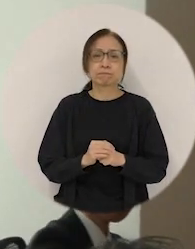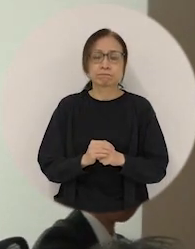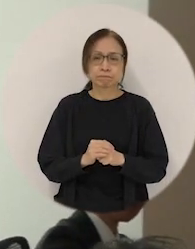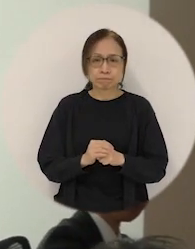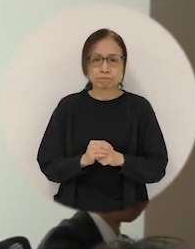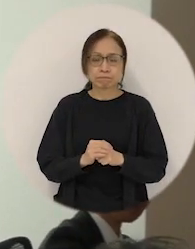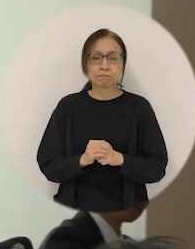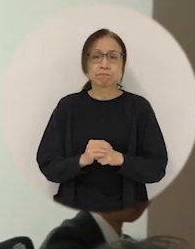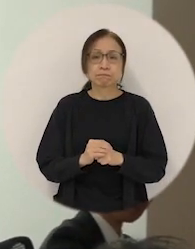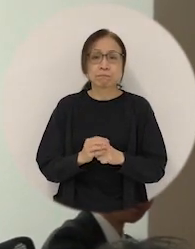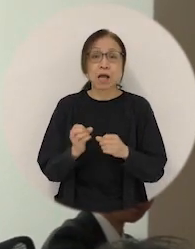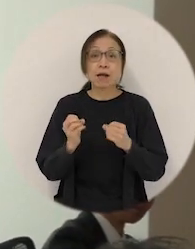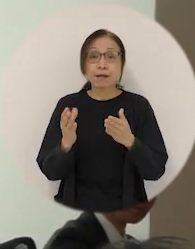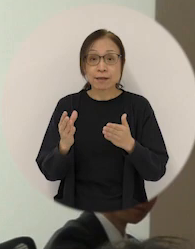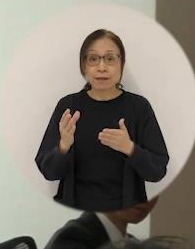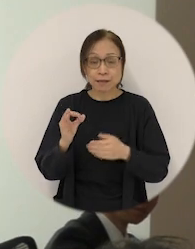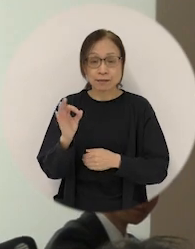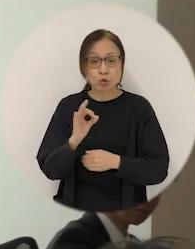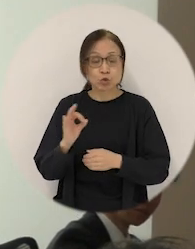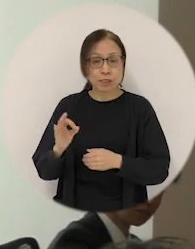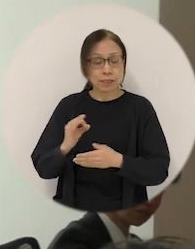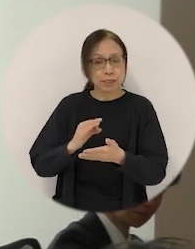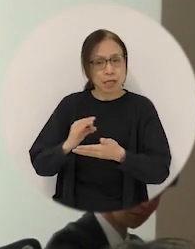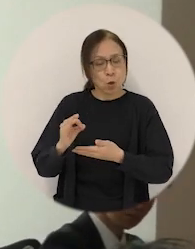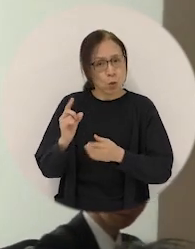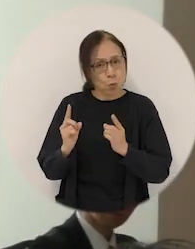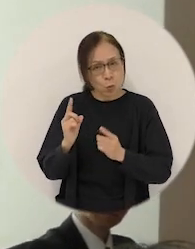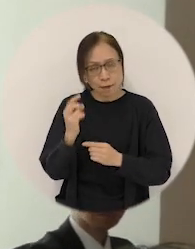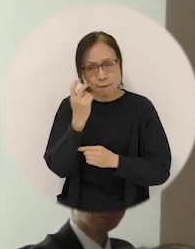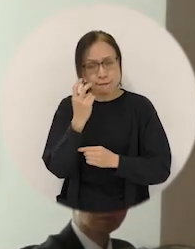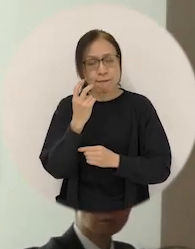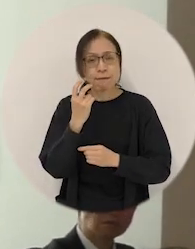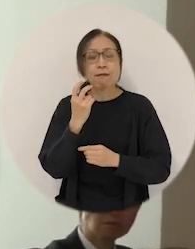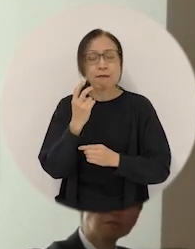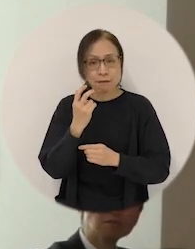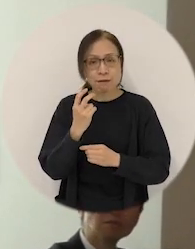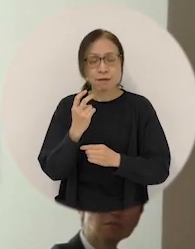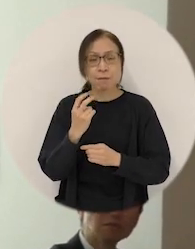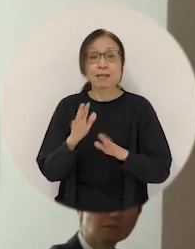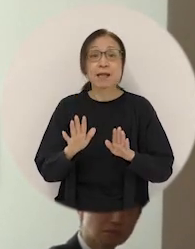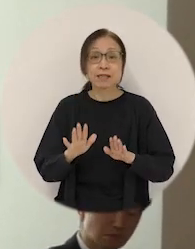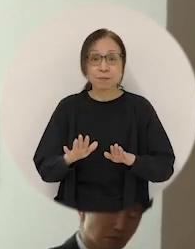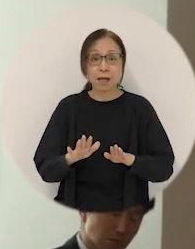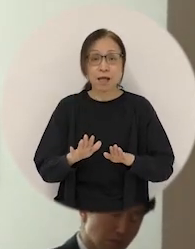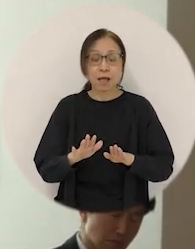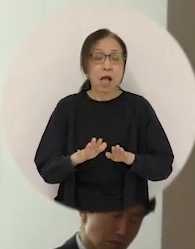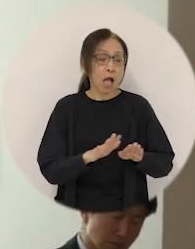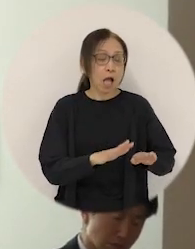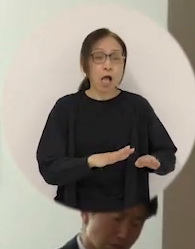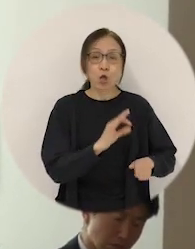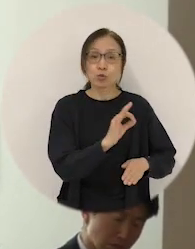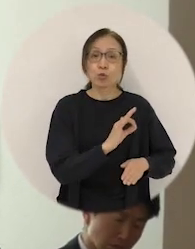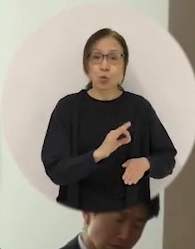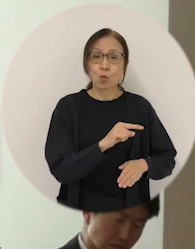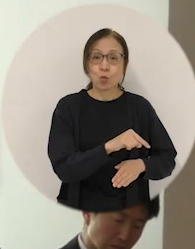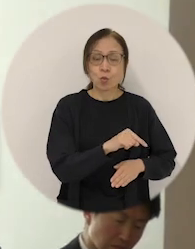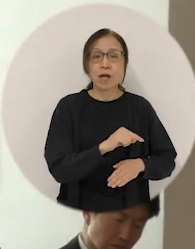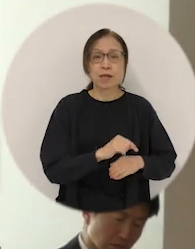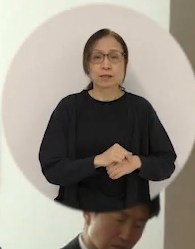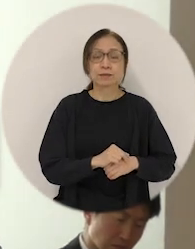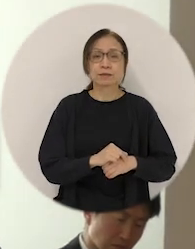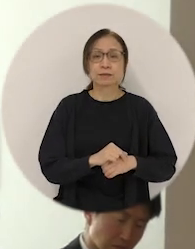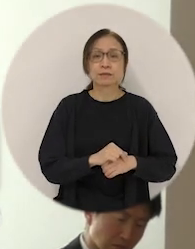また新たな作品等についても購入を検討し、すでに、購入しているもの、それから寄贈いただいているものについ